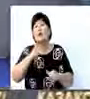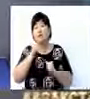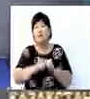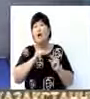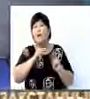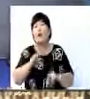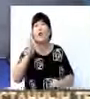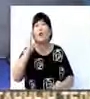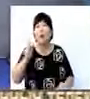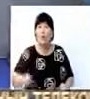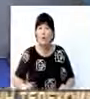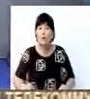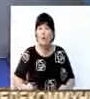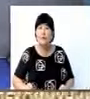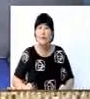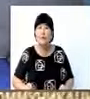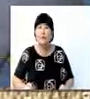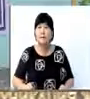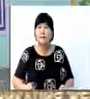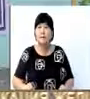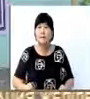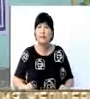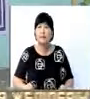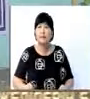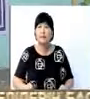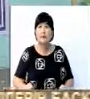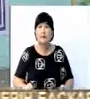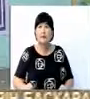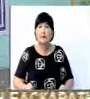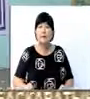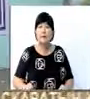бақылауда болмақ. Арайлым Байжігітова, Алмат Меңдібаев, Қанат Махамбетов, Қазақстан, Қызылорда телеарнасы.